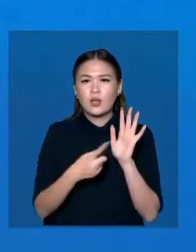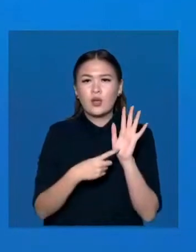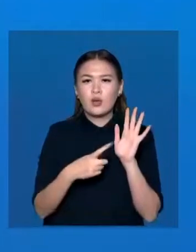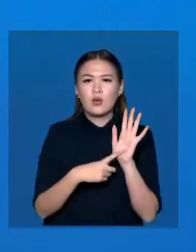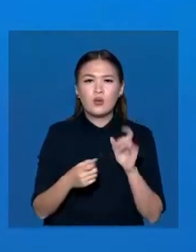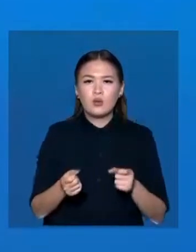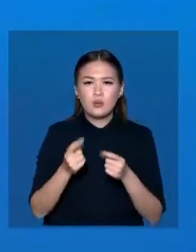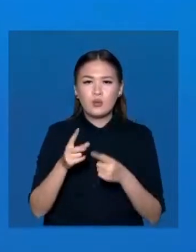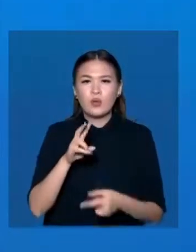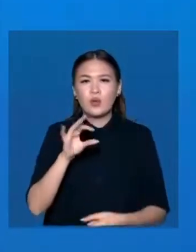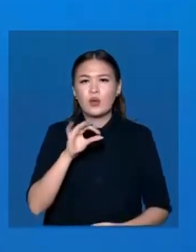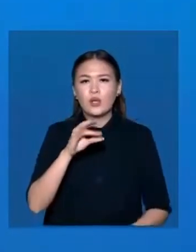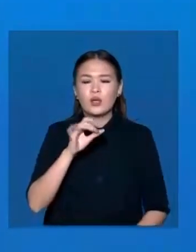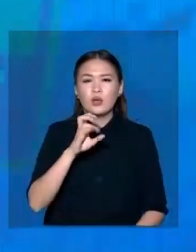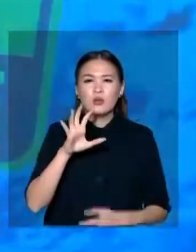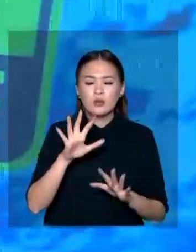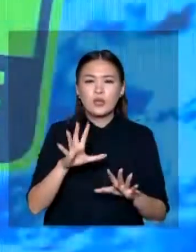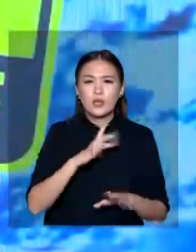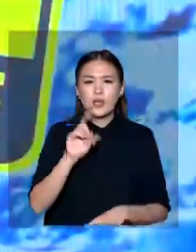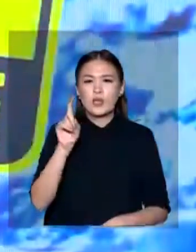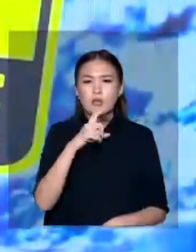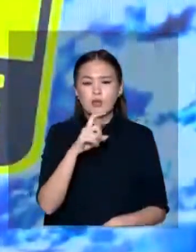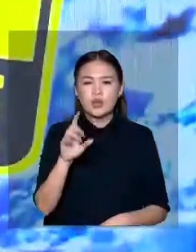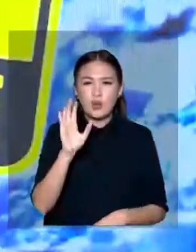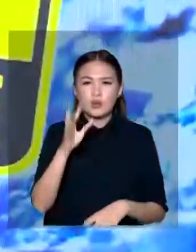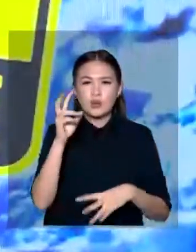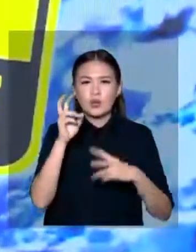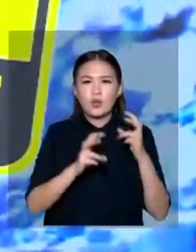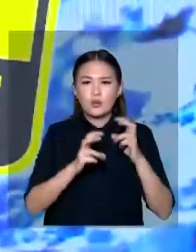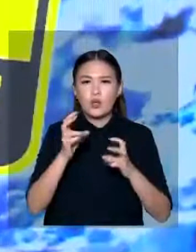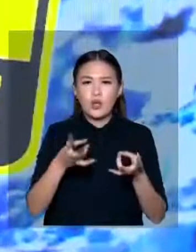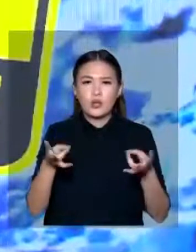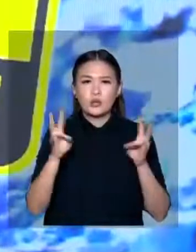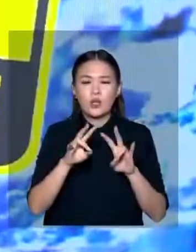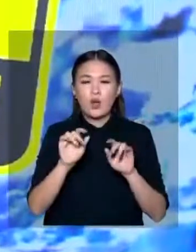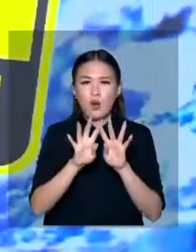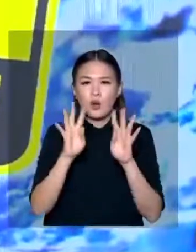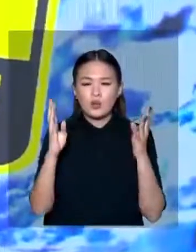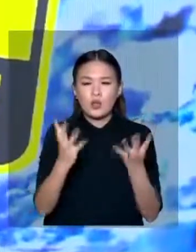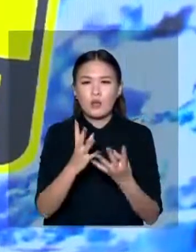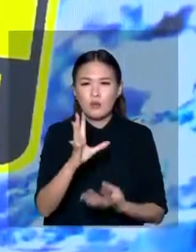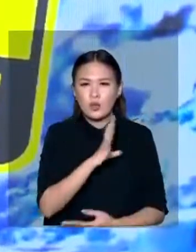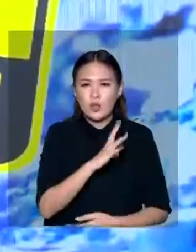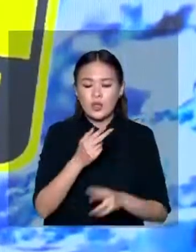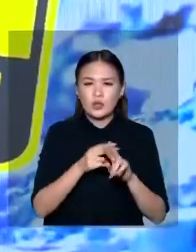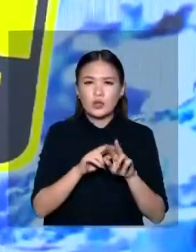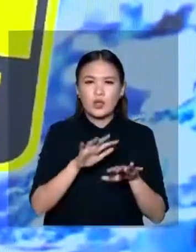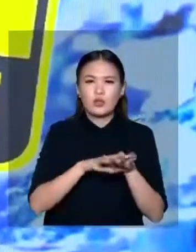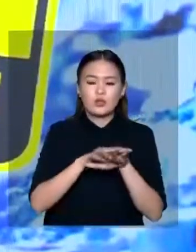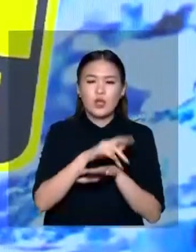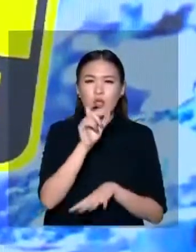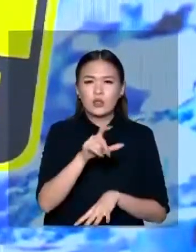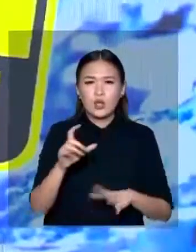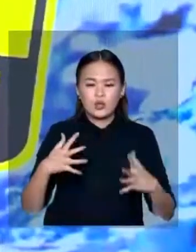Қарағандыдағы қоқыс полигондарының бірін химиялық сынамалар жасалатын зауыттан қалған бетондармен қоршап тастаған. Маңайдағы жұрт болса,